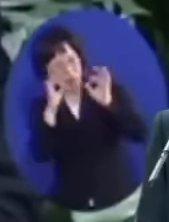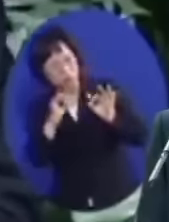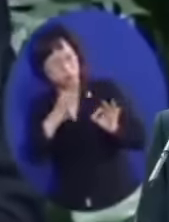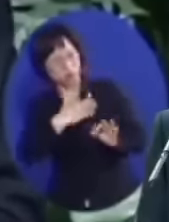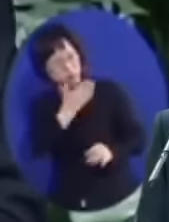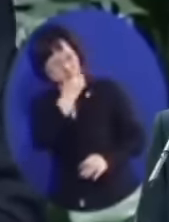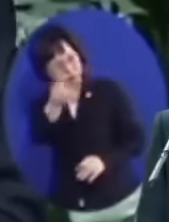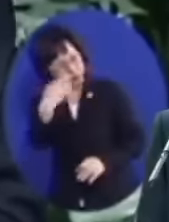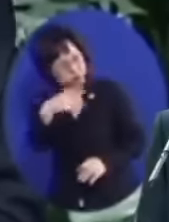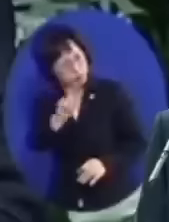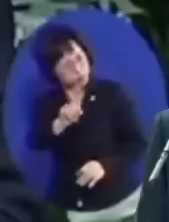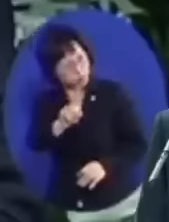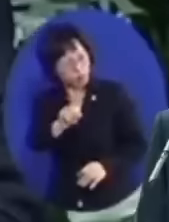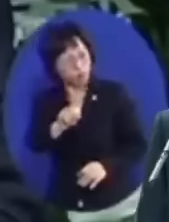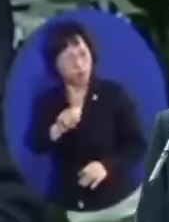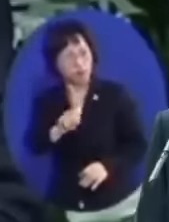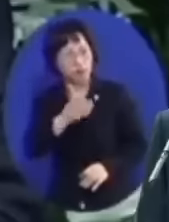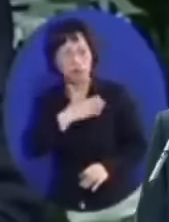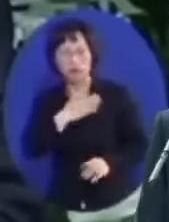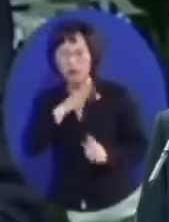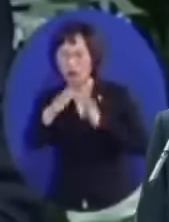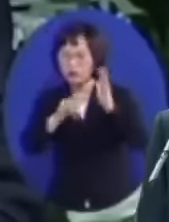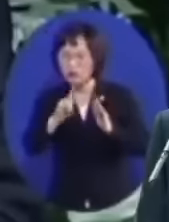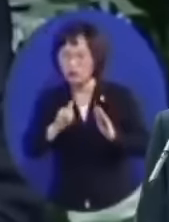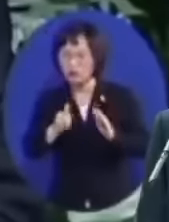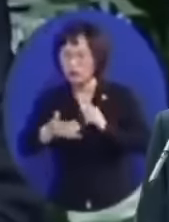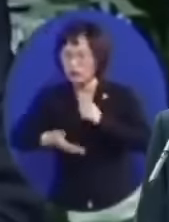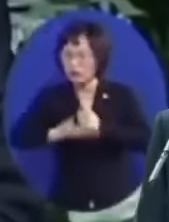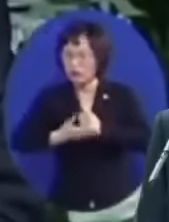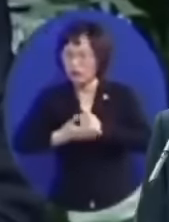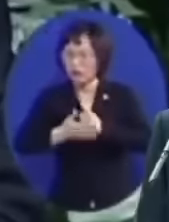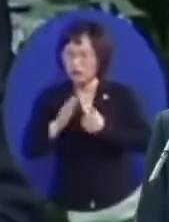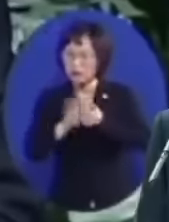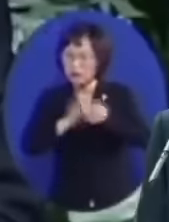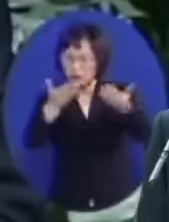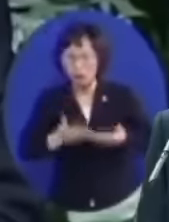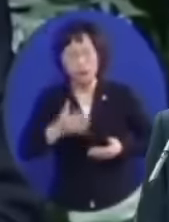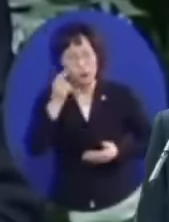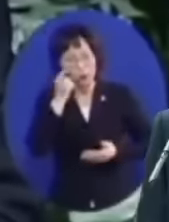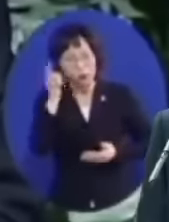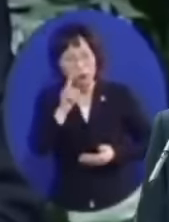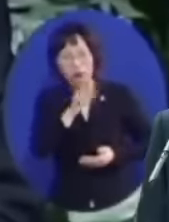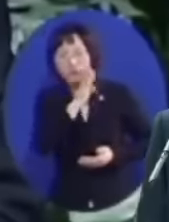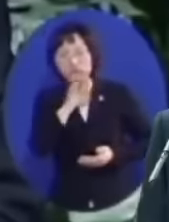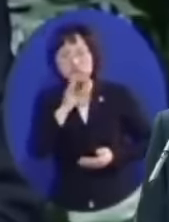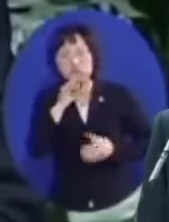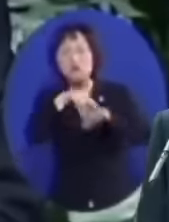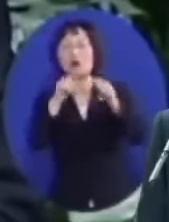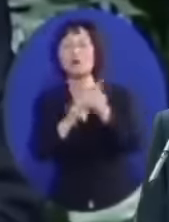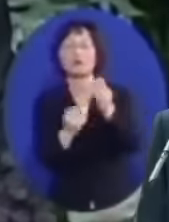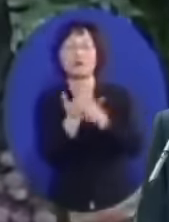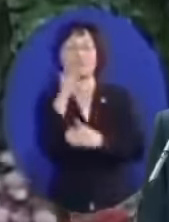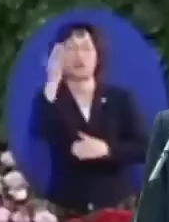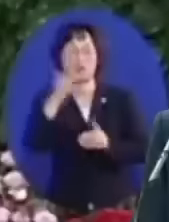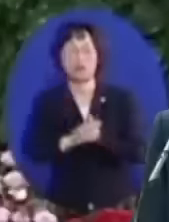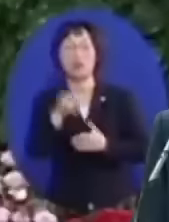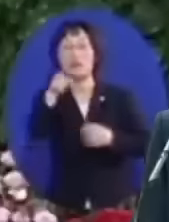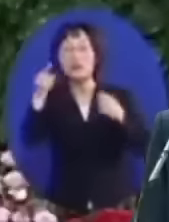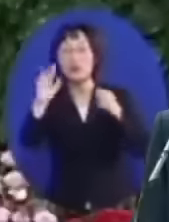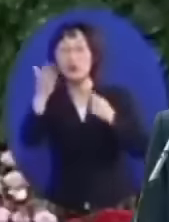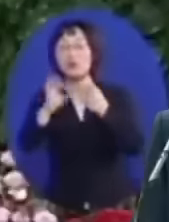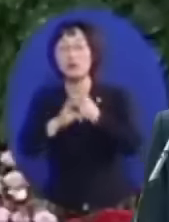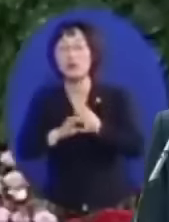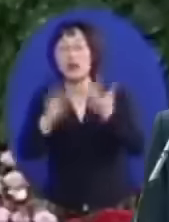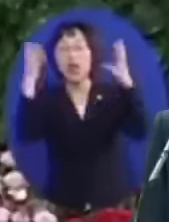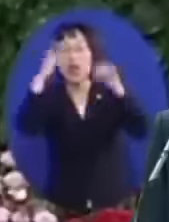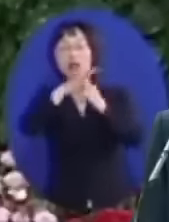나는 별로 가정에서 환영받지 못하구나 그러한 부정적인 마음을 느끼게 되는 것입니다. 그렇게 되면